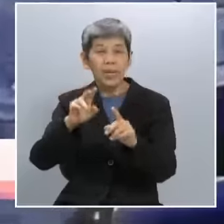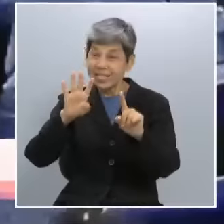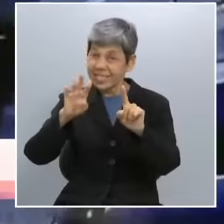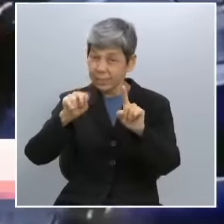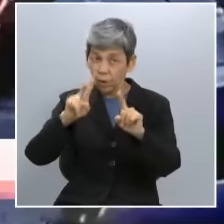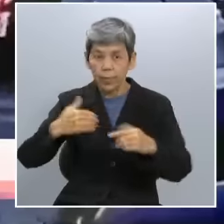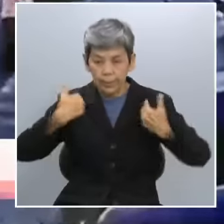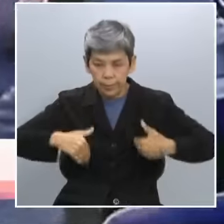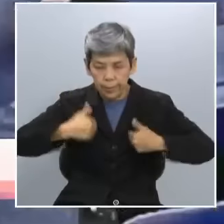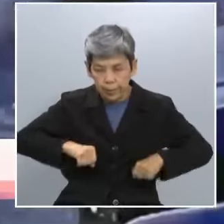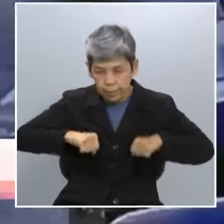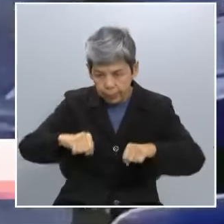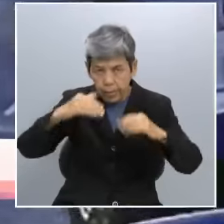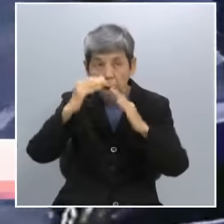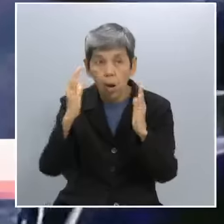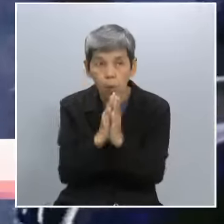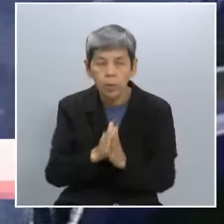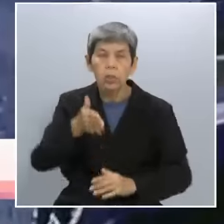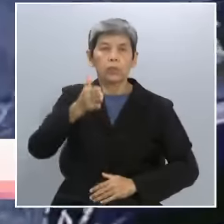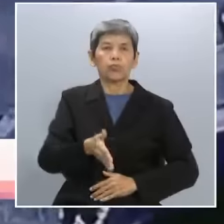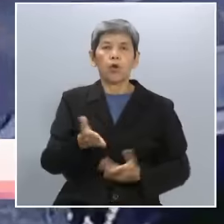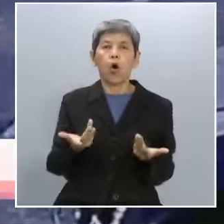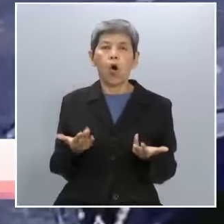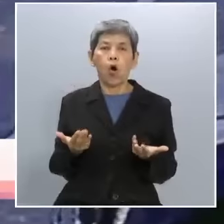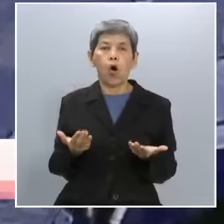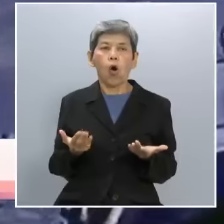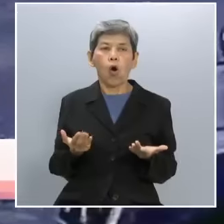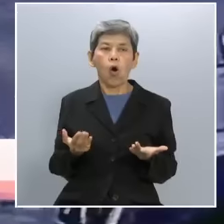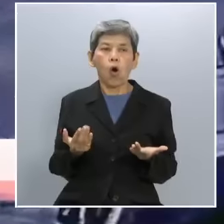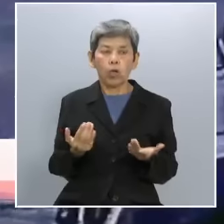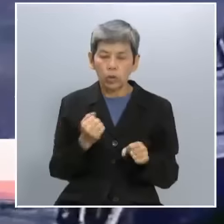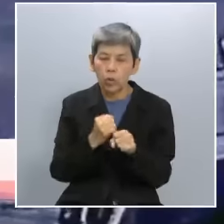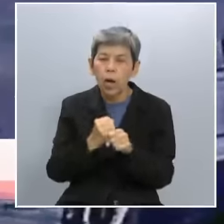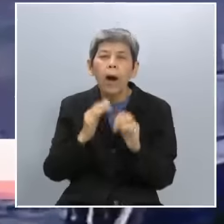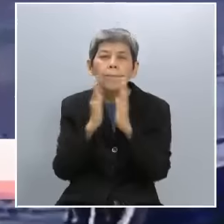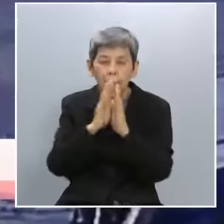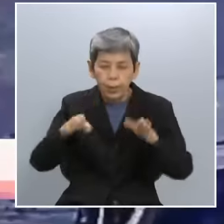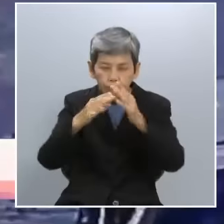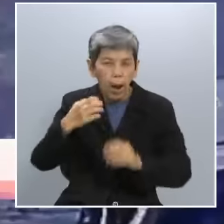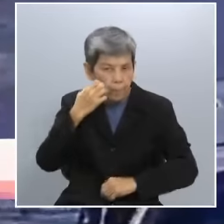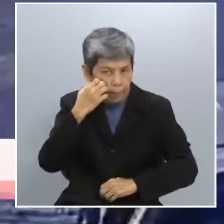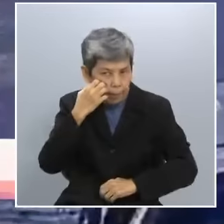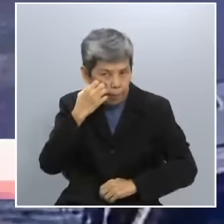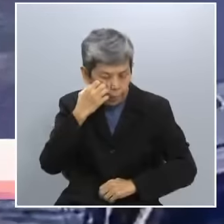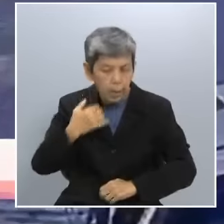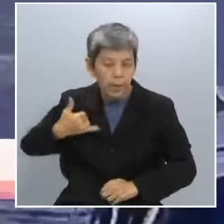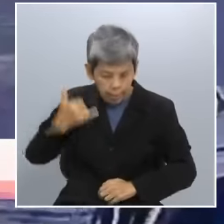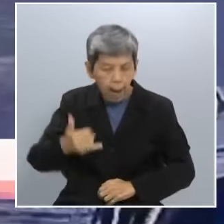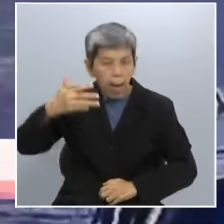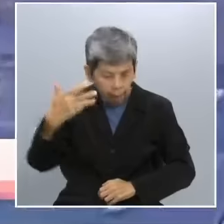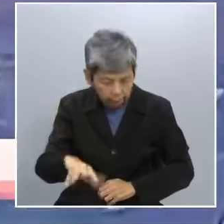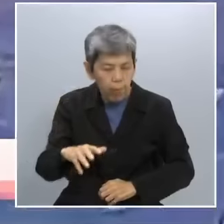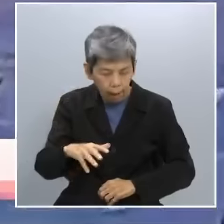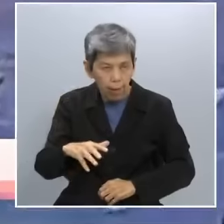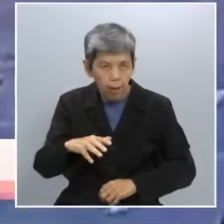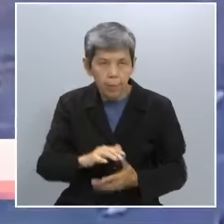มอเตอร์ไซค์มาที่วัดแล้วค่ะแล้วก็จอดอยู่จุดที่จอดคือหน้าเมนุโทรศัพท์ไปหาหลานบอกว่ามาถึงแล้ว